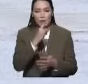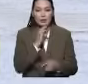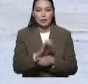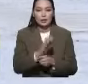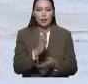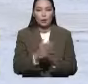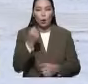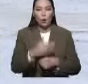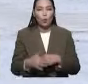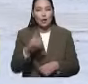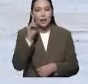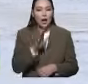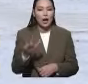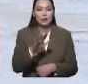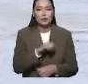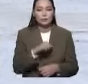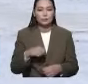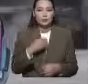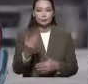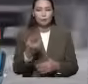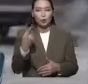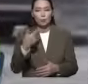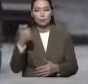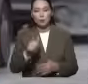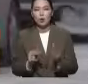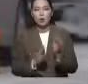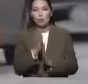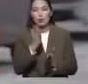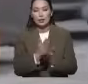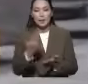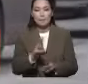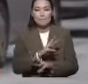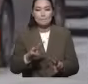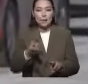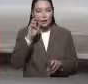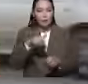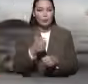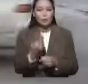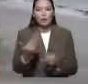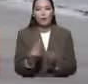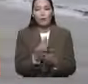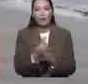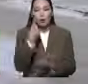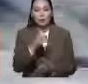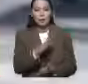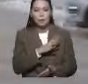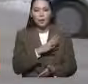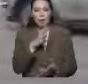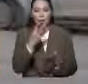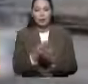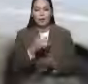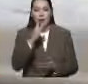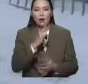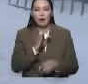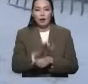Азиядағы ең елеулі номиналды өсуді көрсетті. Мемлекет басшысы өзінің жақында берген сұхбатында елдің жалпы ішкі өнімі қазіргі